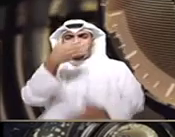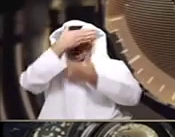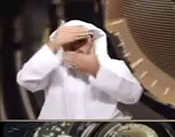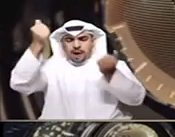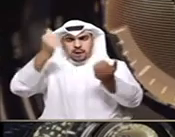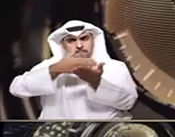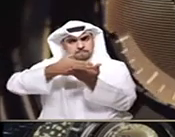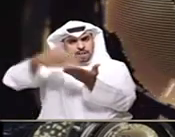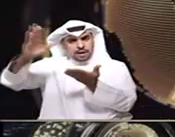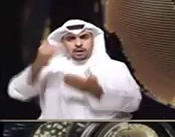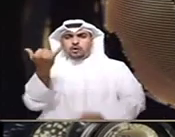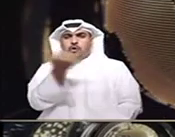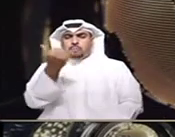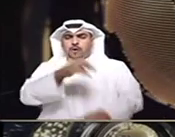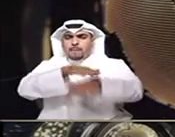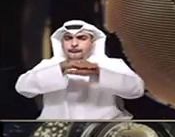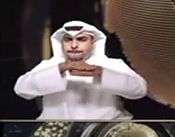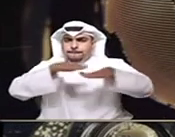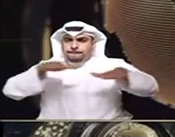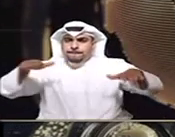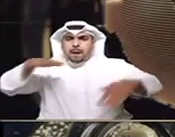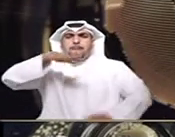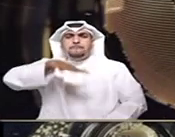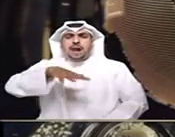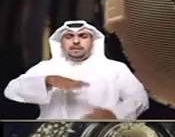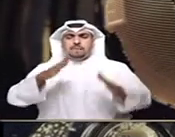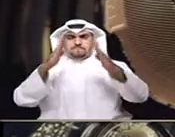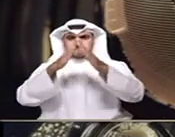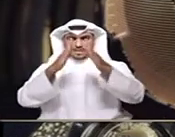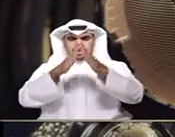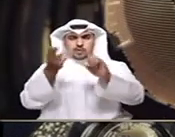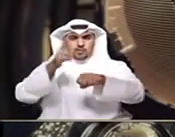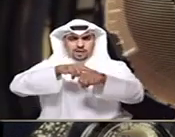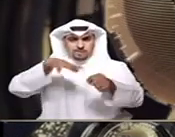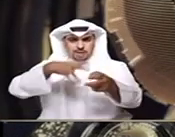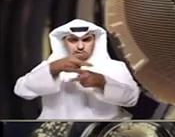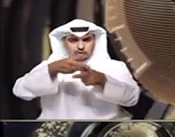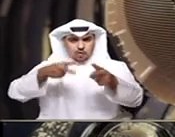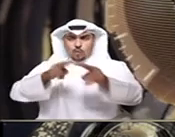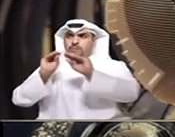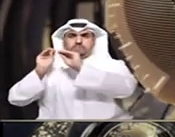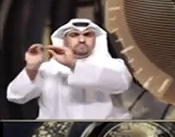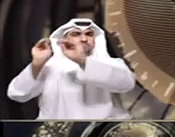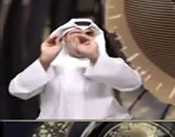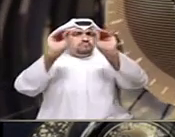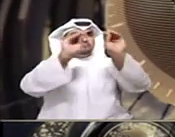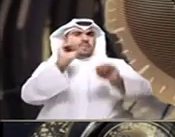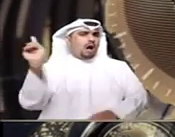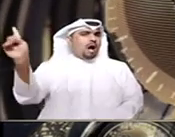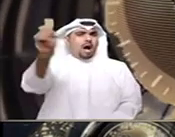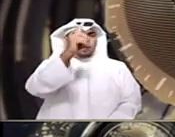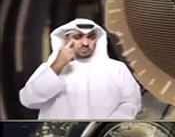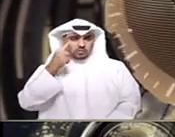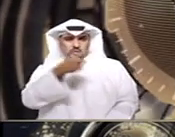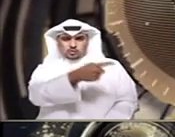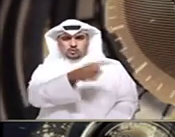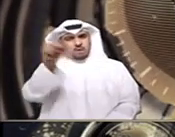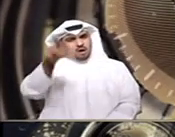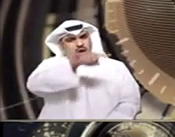لأبناء الشعب المصري الشقيق، داعيا المجتمع الدولي لمضاعفة جهوده للتخلص من هذه الظاهرة